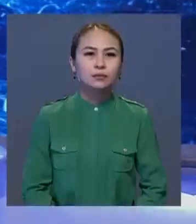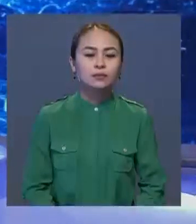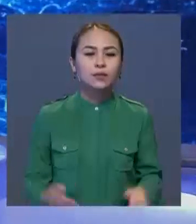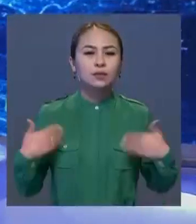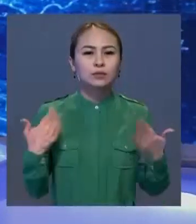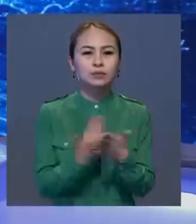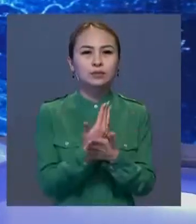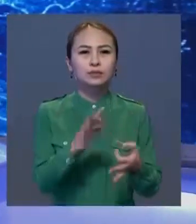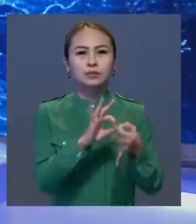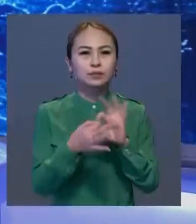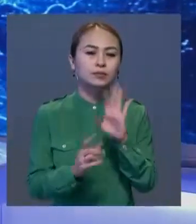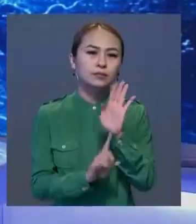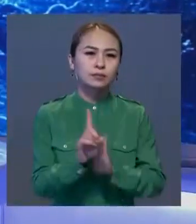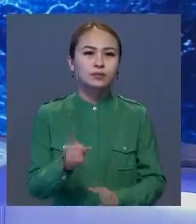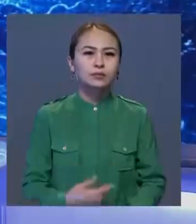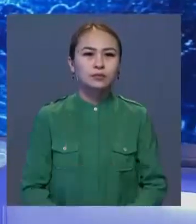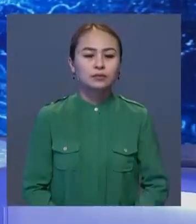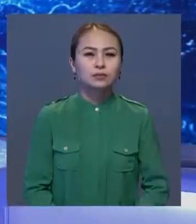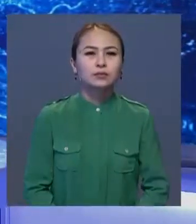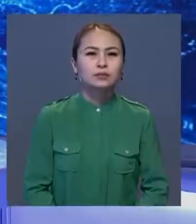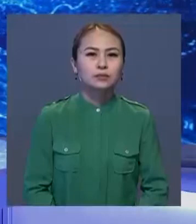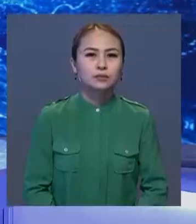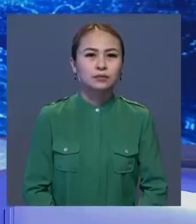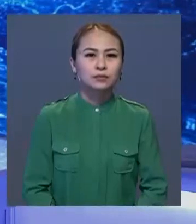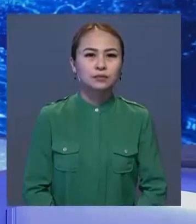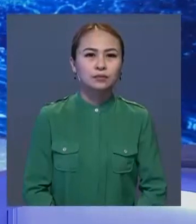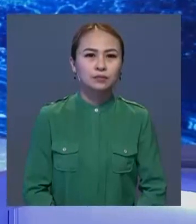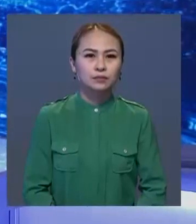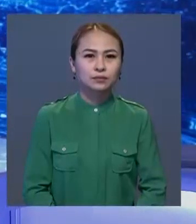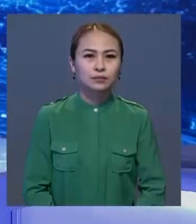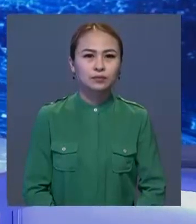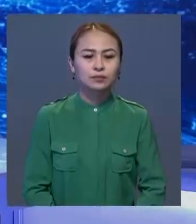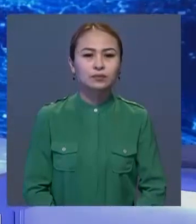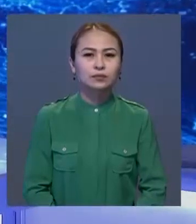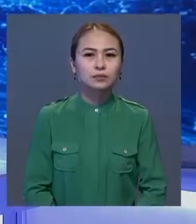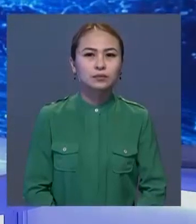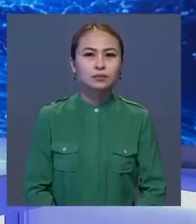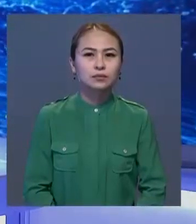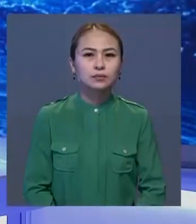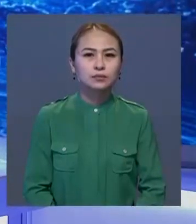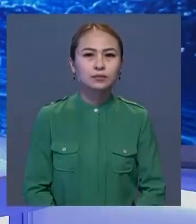Басты ақпарат арнау жұмысын жалғастырады. Студияда Марал Байғыра, қайырлы күн. Алда көретіндеріңіз.